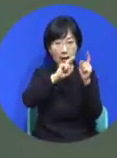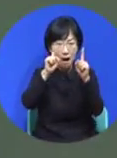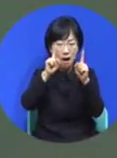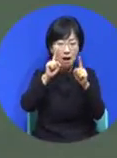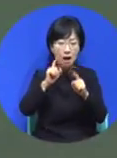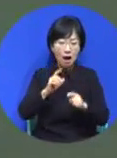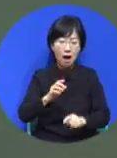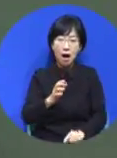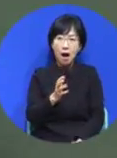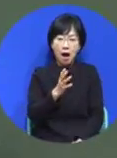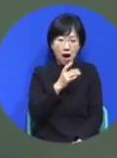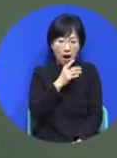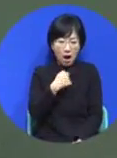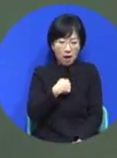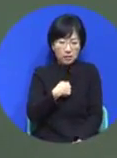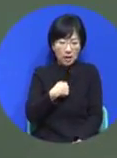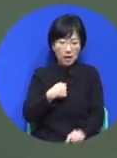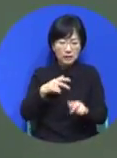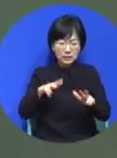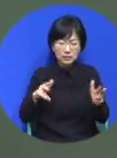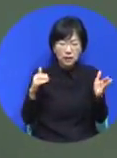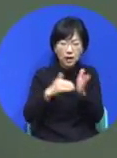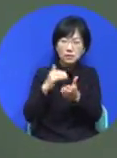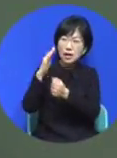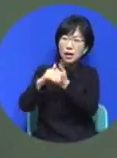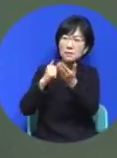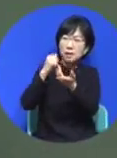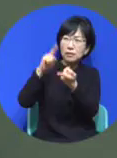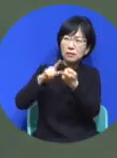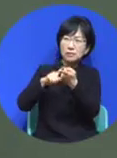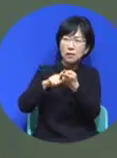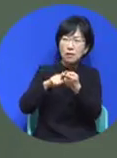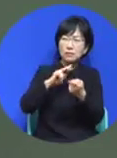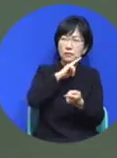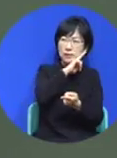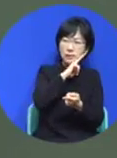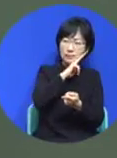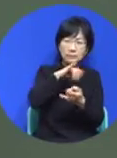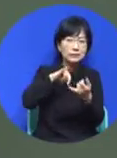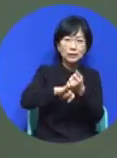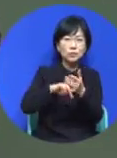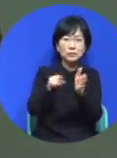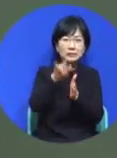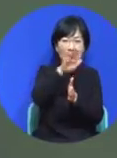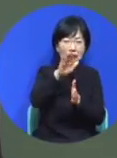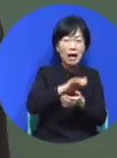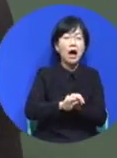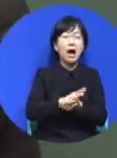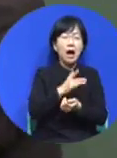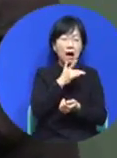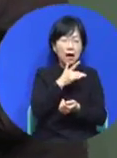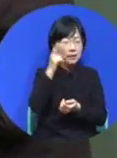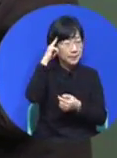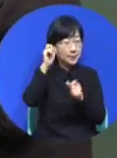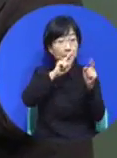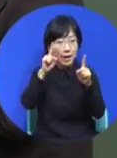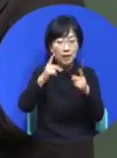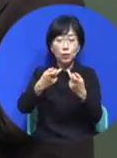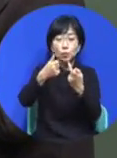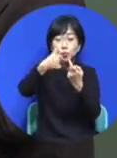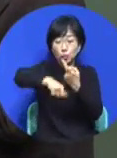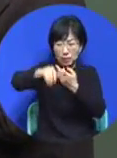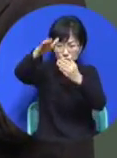불신앙에 빠져 있었구나. 롯을 불러 얘기합니다. 너는 이제 네 자유로 가라. Until now I have found myself in disbelief. So he calls